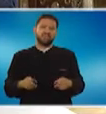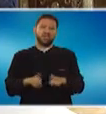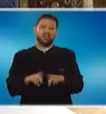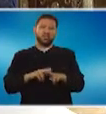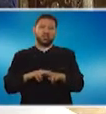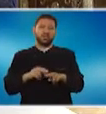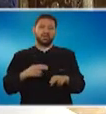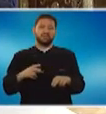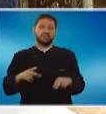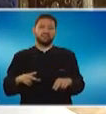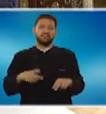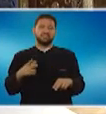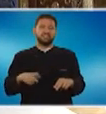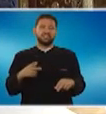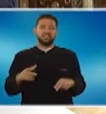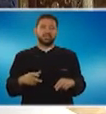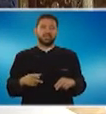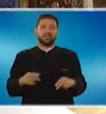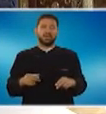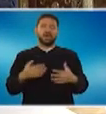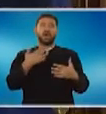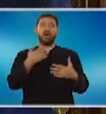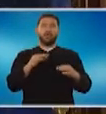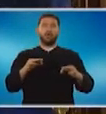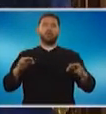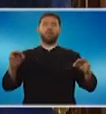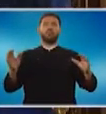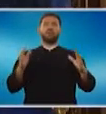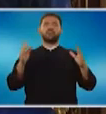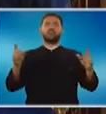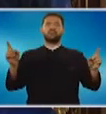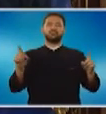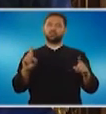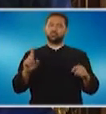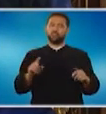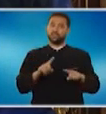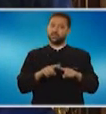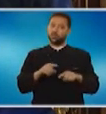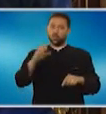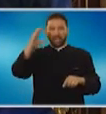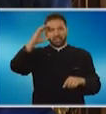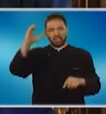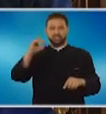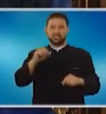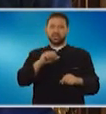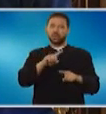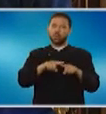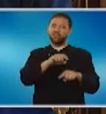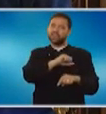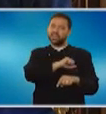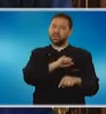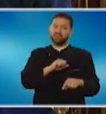la recitativ, la operă. Nu așa. Cu evlavie și cu credință și cu